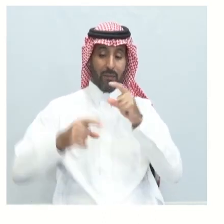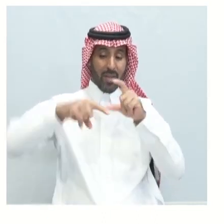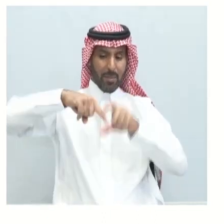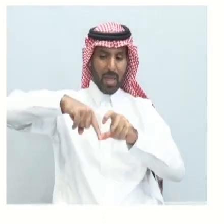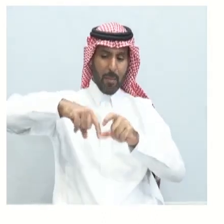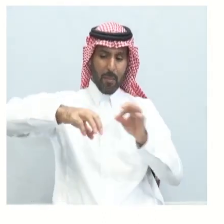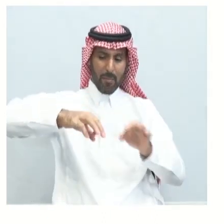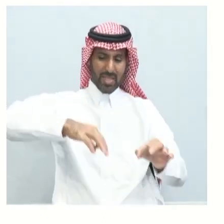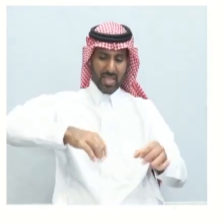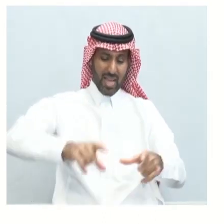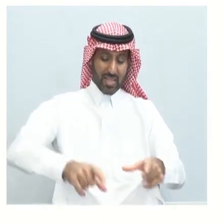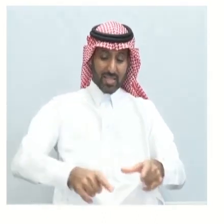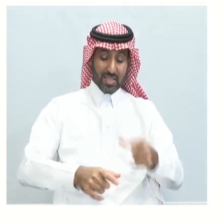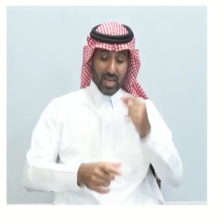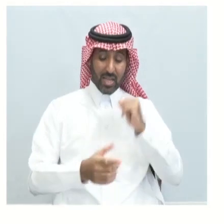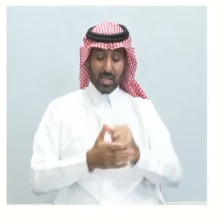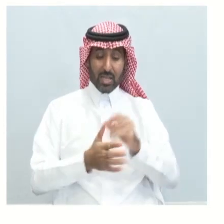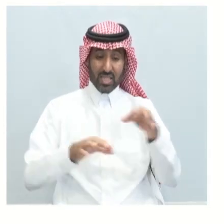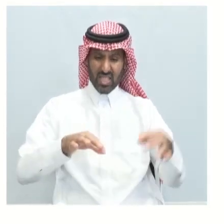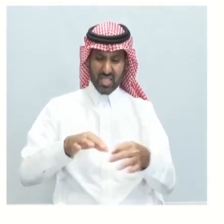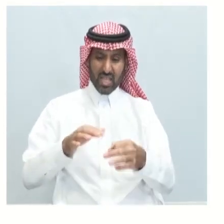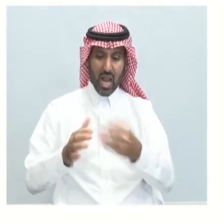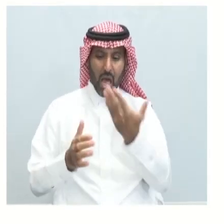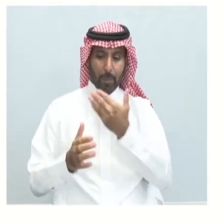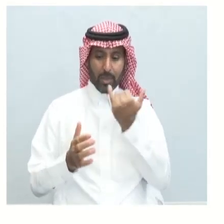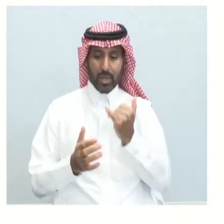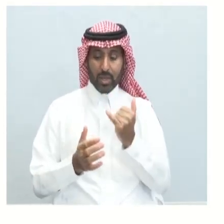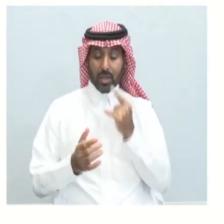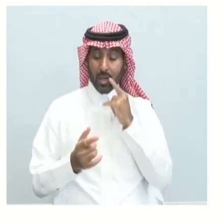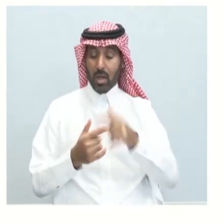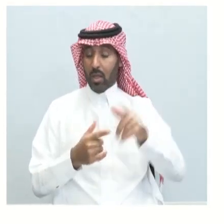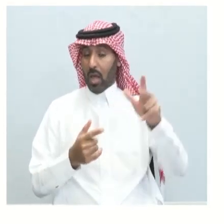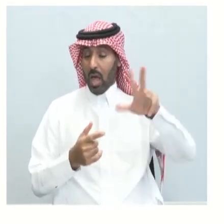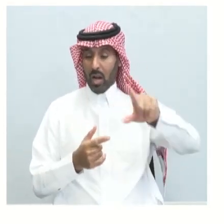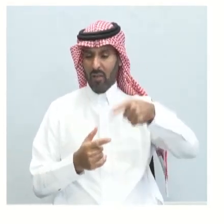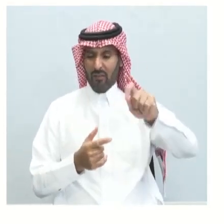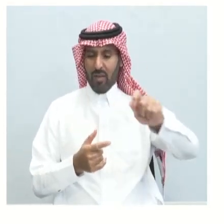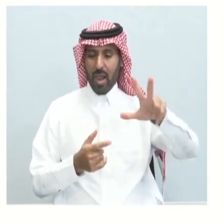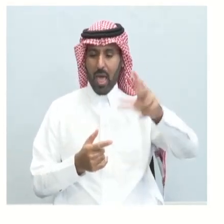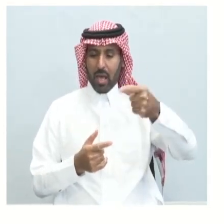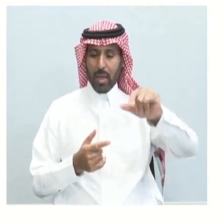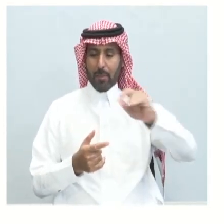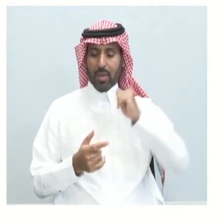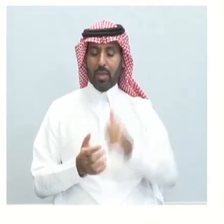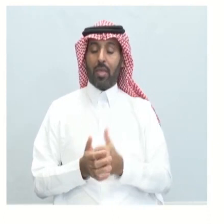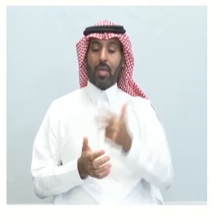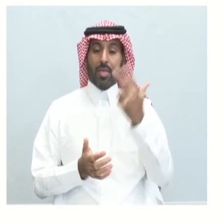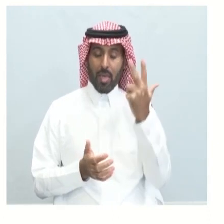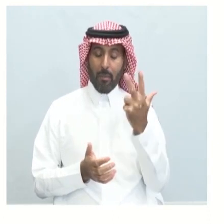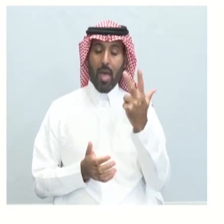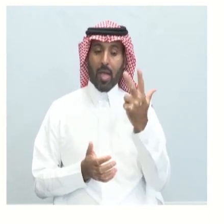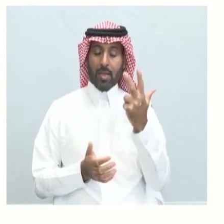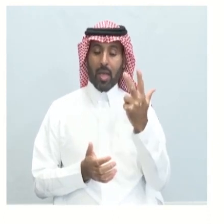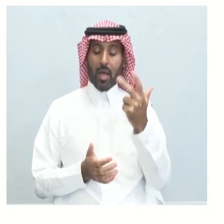مساحه الجزيره العربيه بينما يشكل الرف العربي حوالي 68%